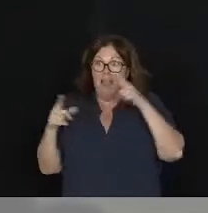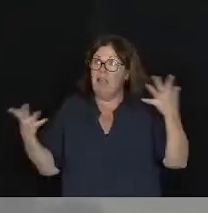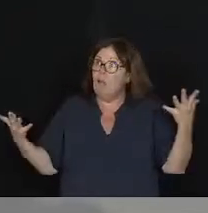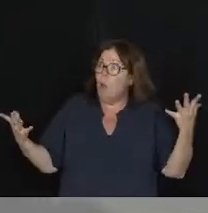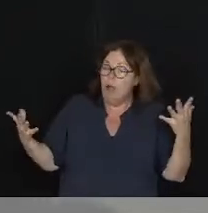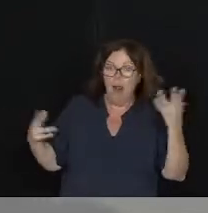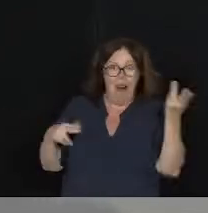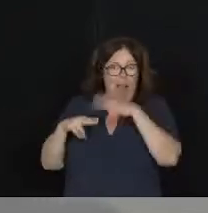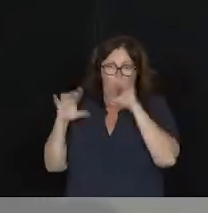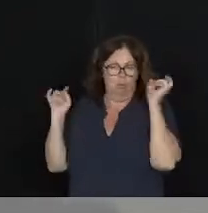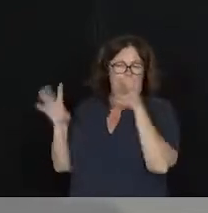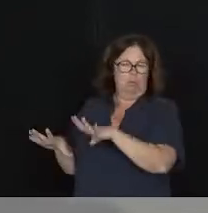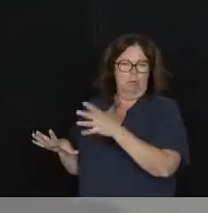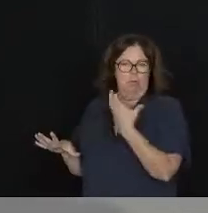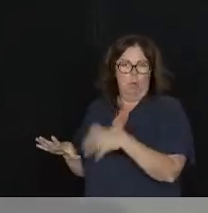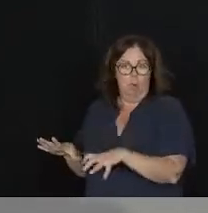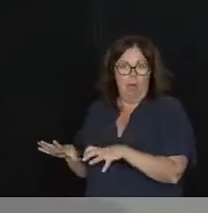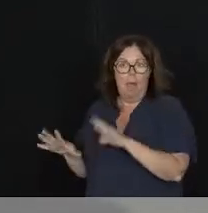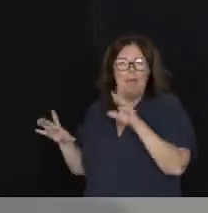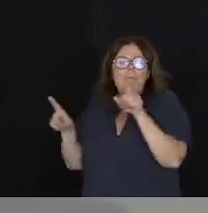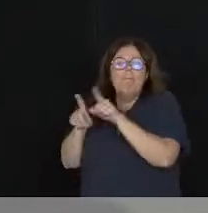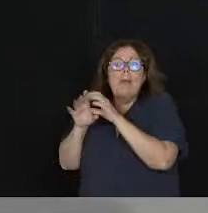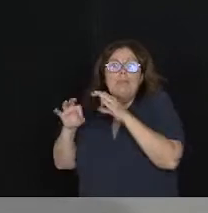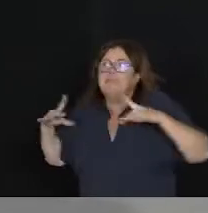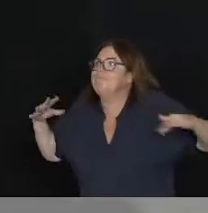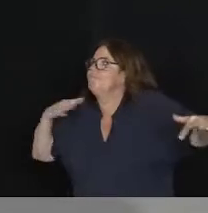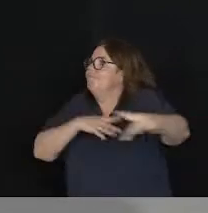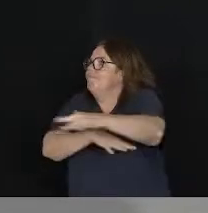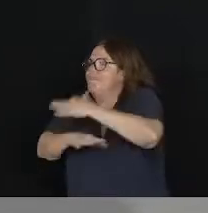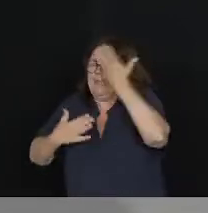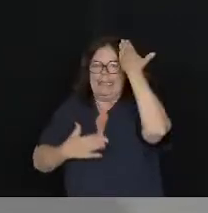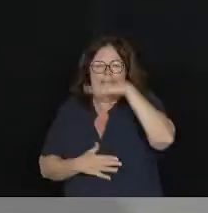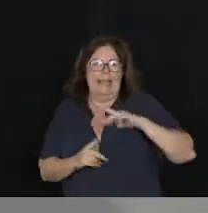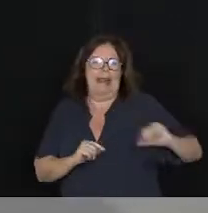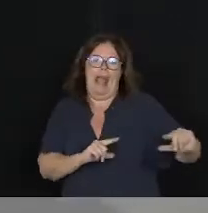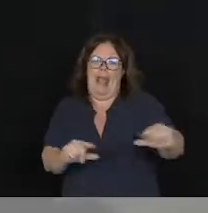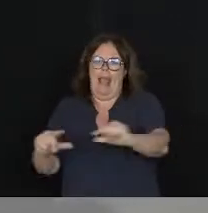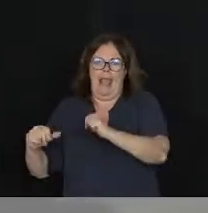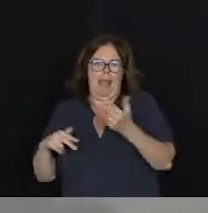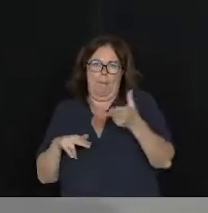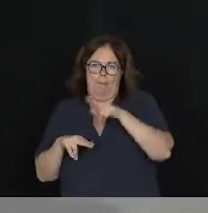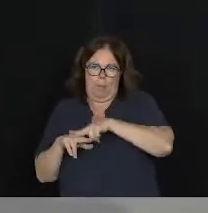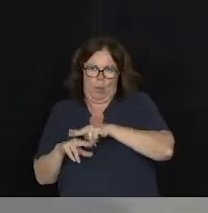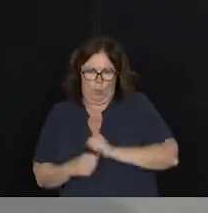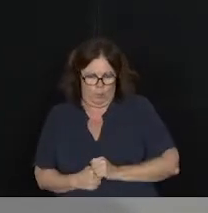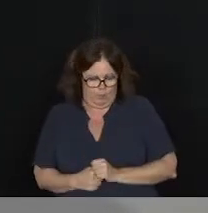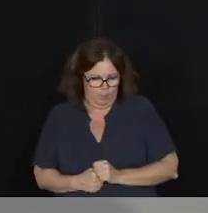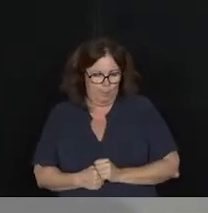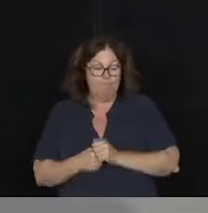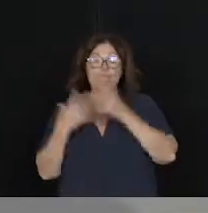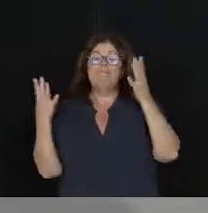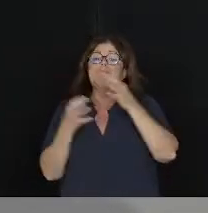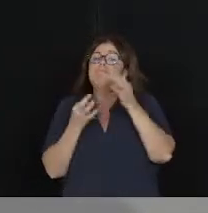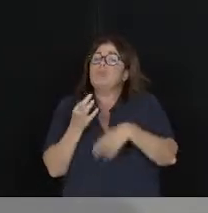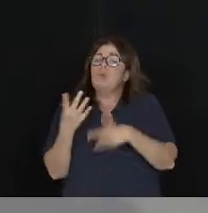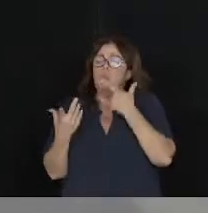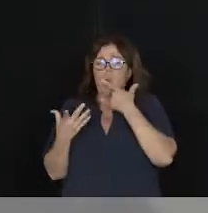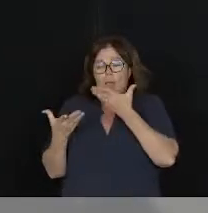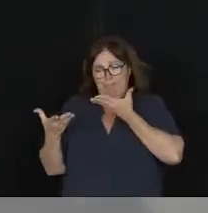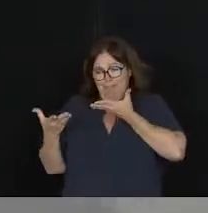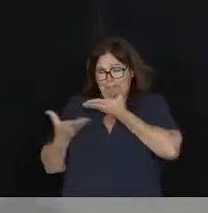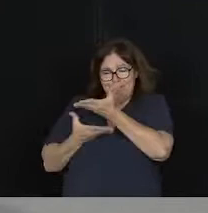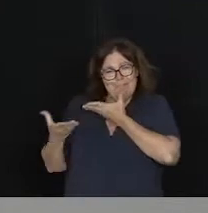aussi en même temps de sa très grande présence. Et alors pour conclure, je voudrais juste dire que ces correspondances échangées, elles permettent, je